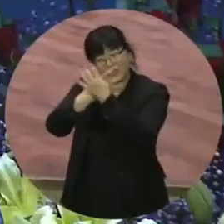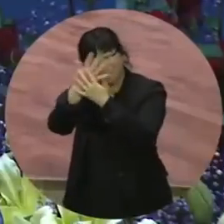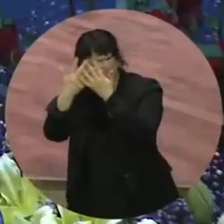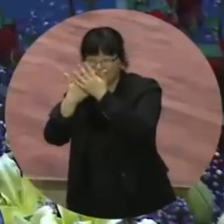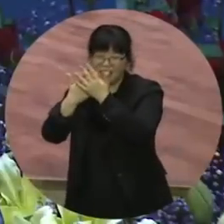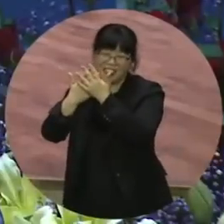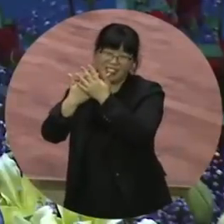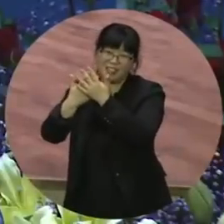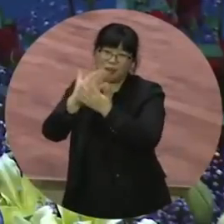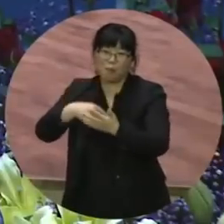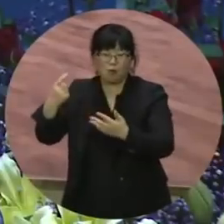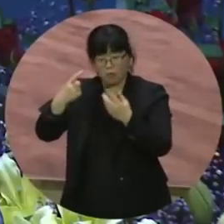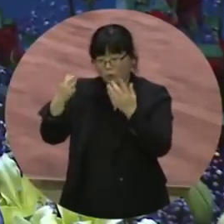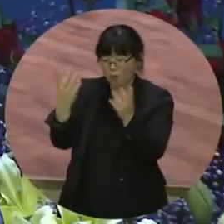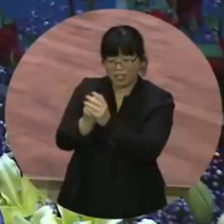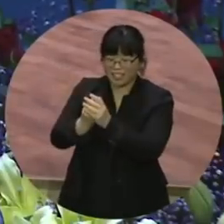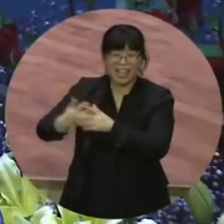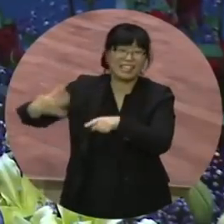체질이 안